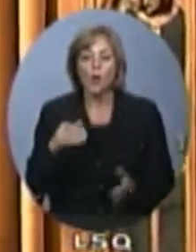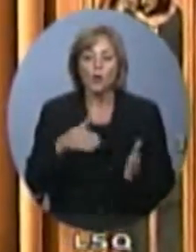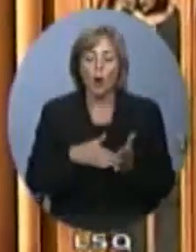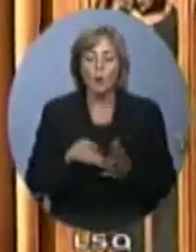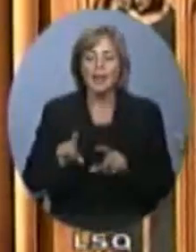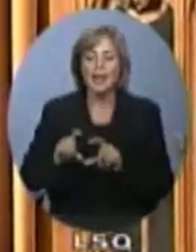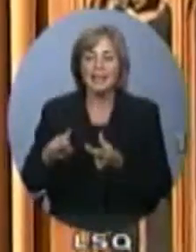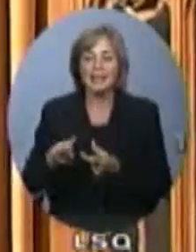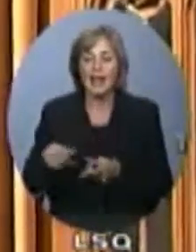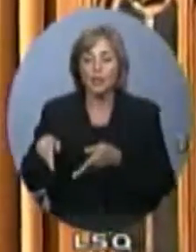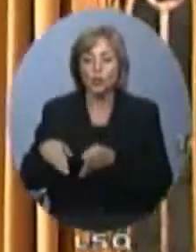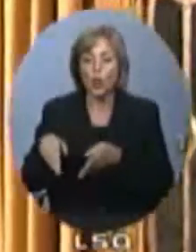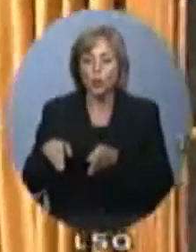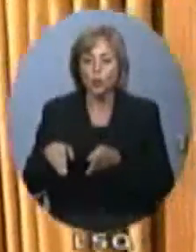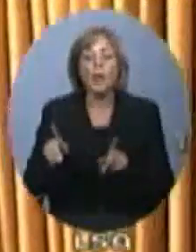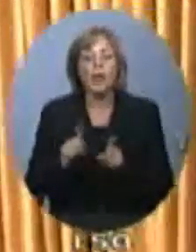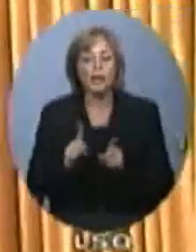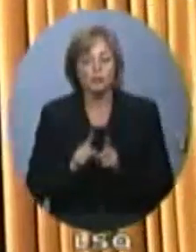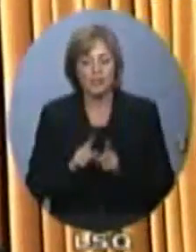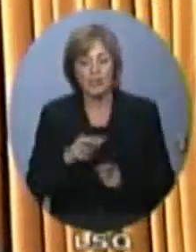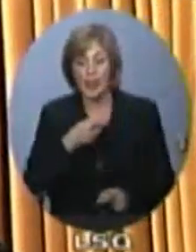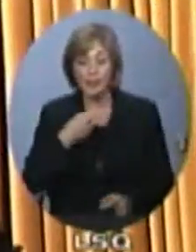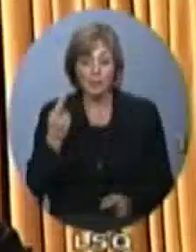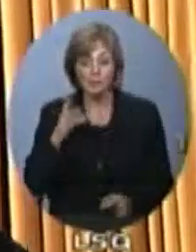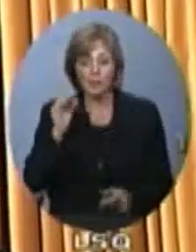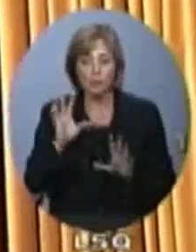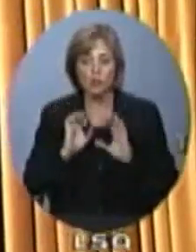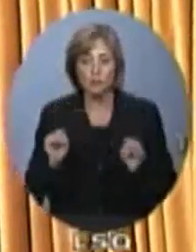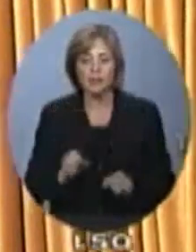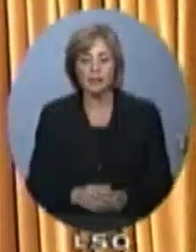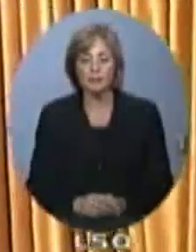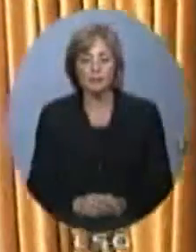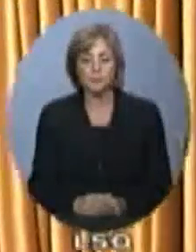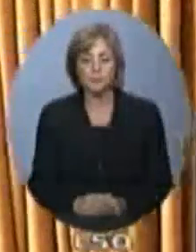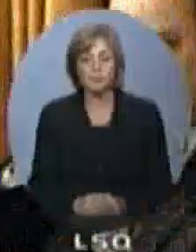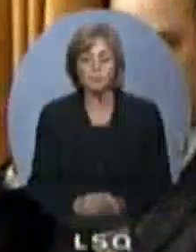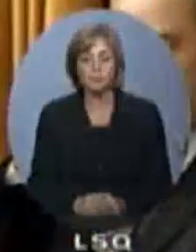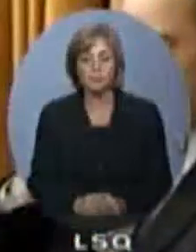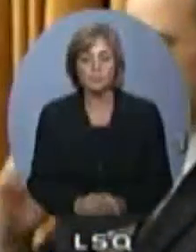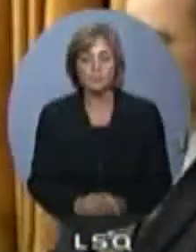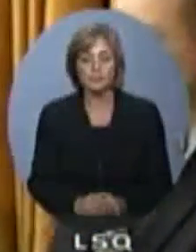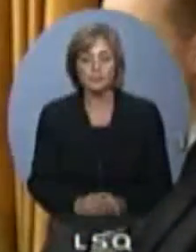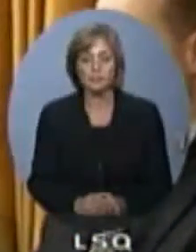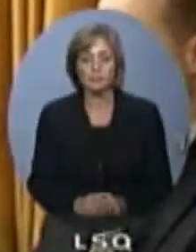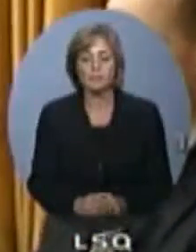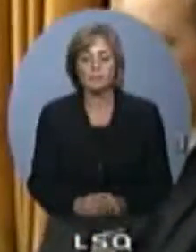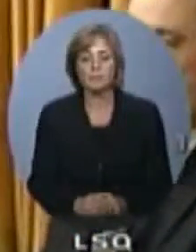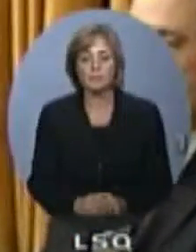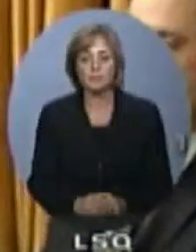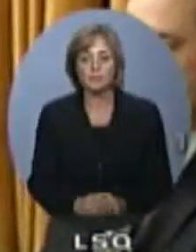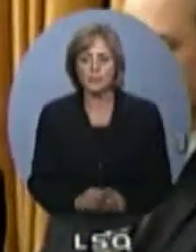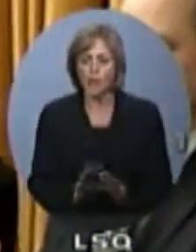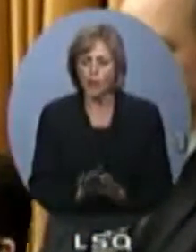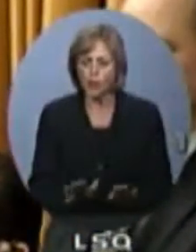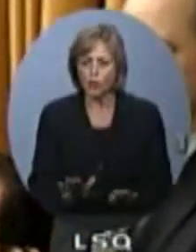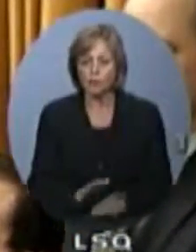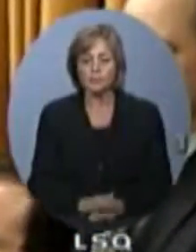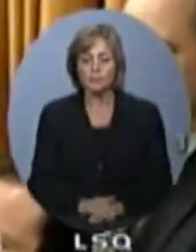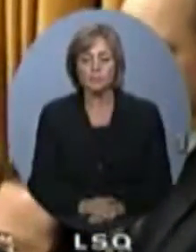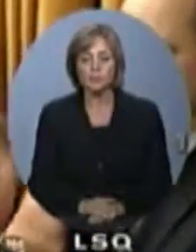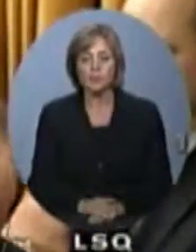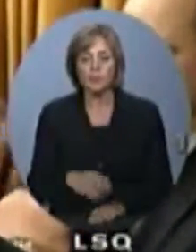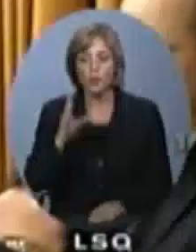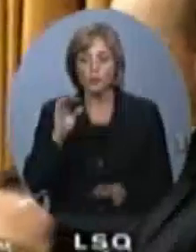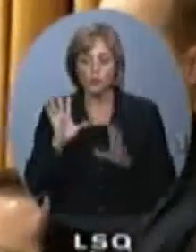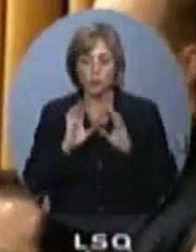et la criminalité, M. le Président? Le ministre d'État, pas le secrétaire parlementaire, pardon, à l'ordre. Monsieur